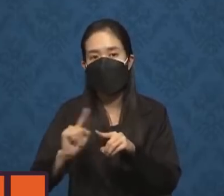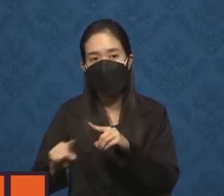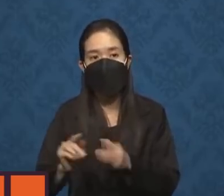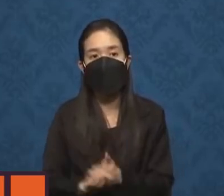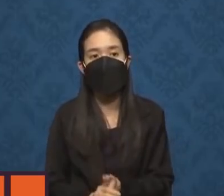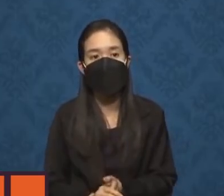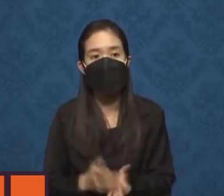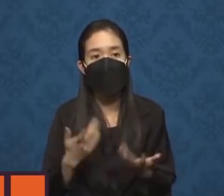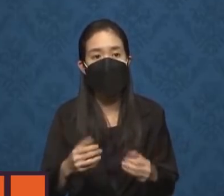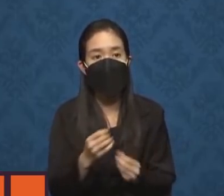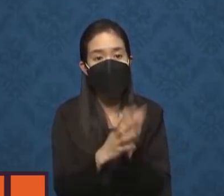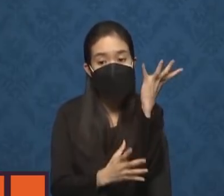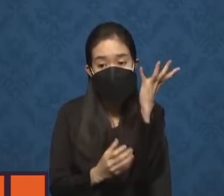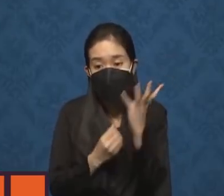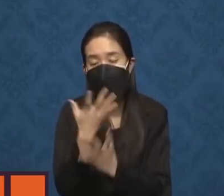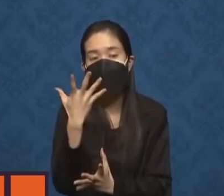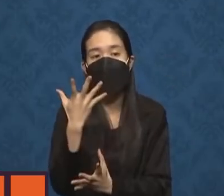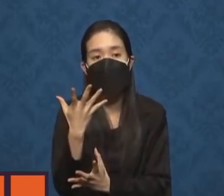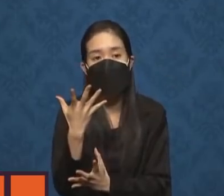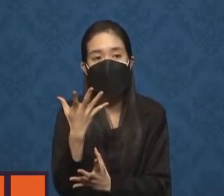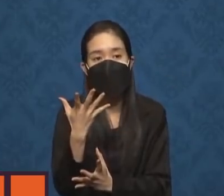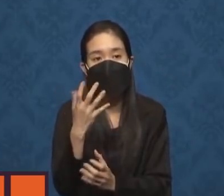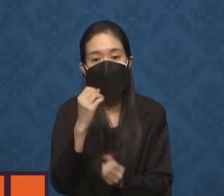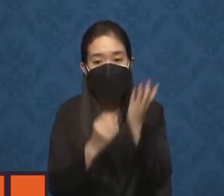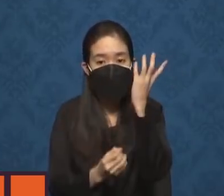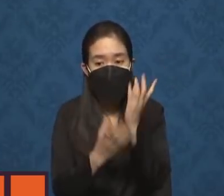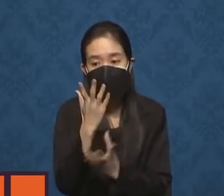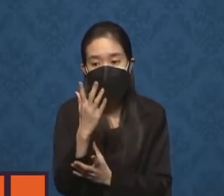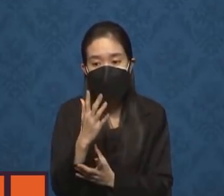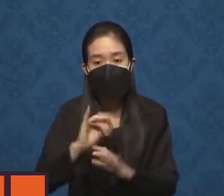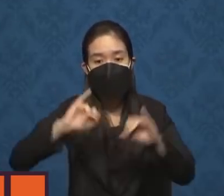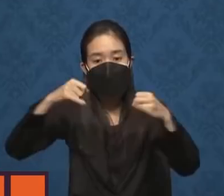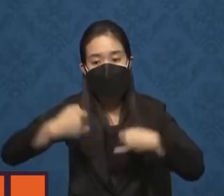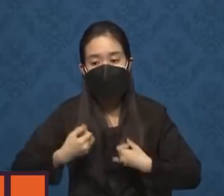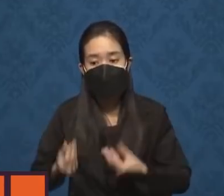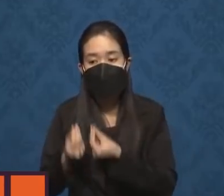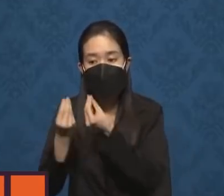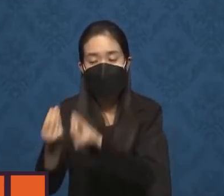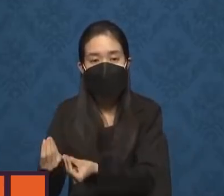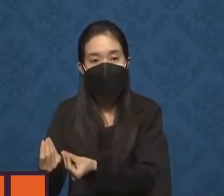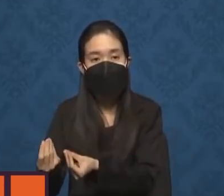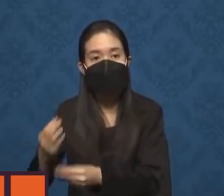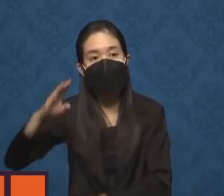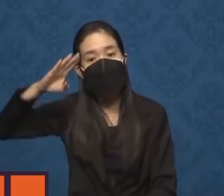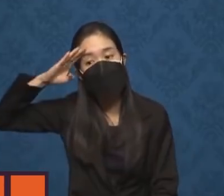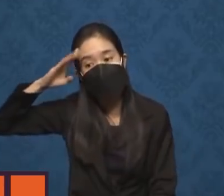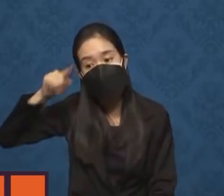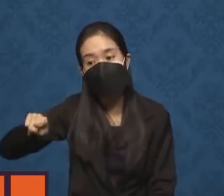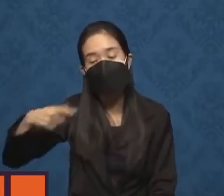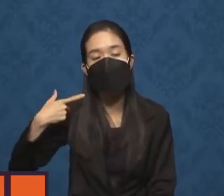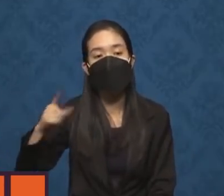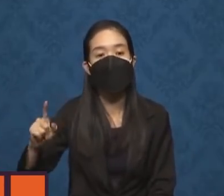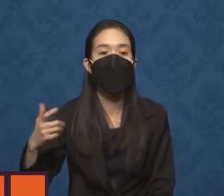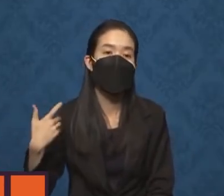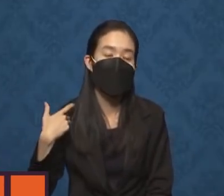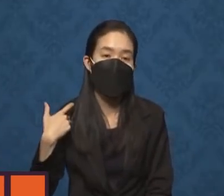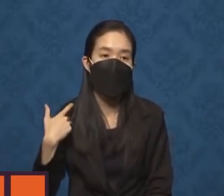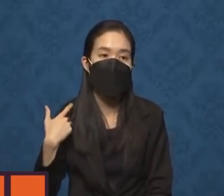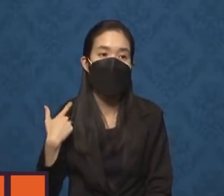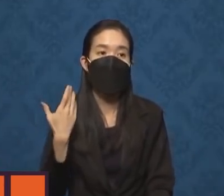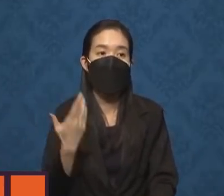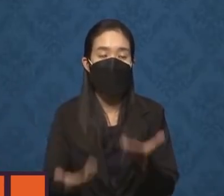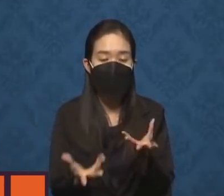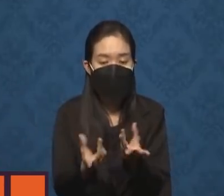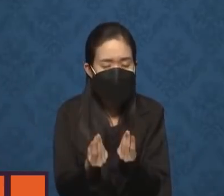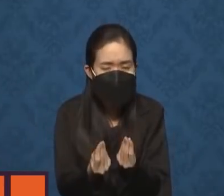เพื่อเอาไปให้กับกองทัพใช้ประโยชน์แต่ไม่ว่าจะเป็นการเวนคืนที่ดินทั้งหมด